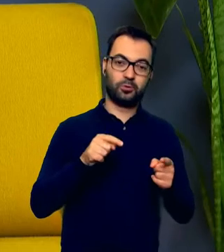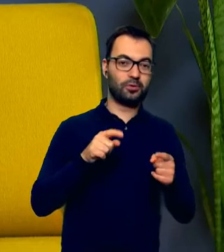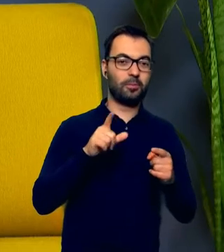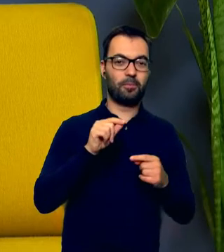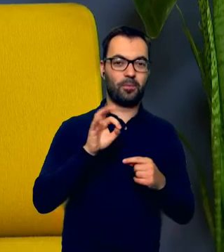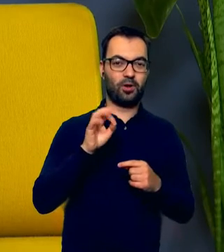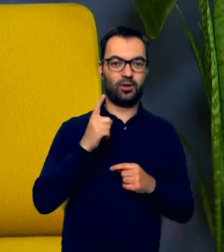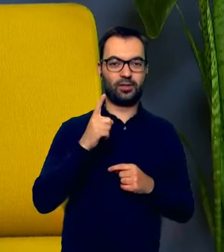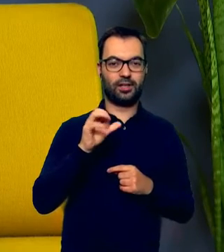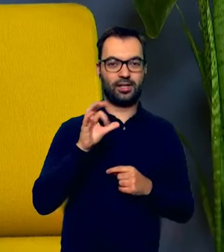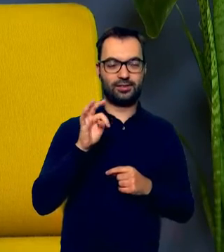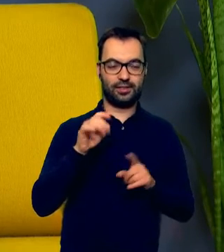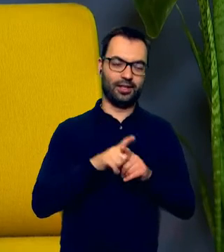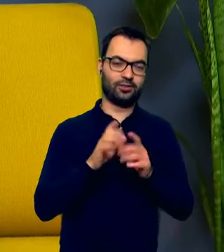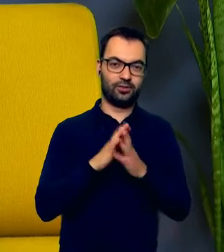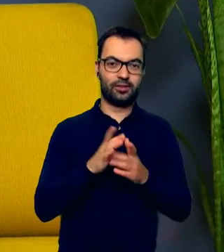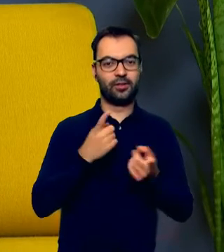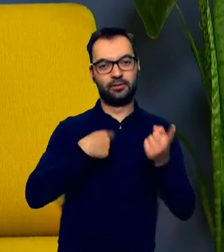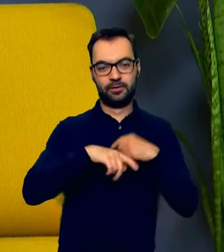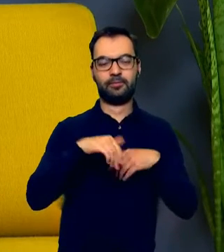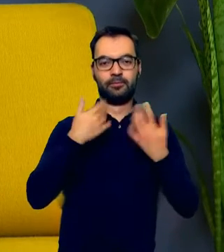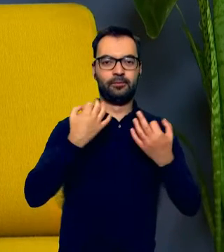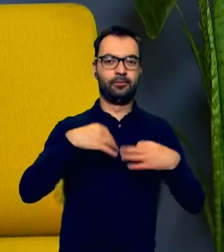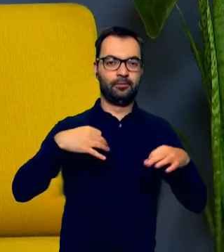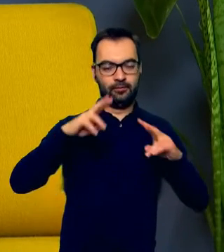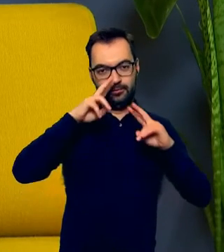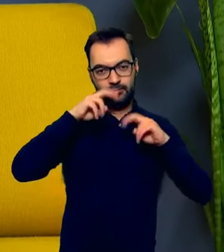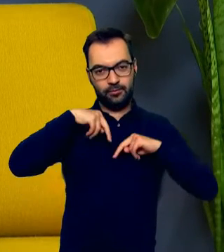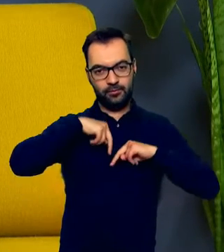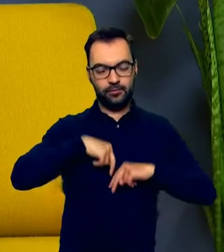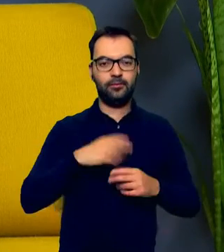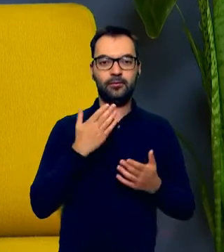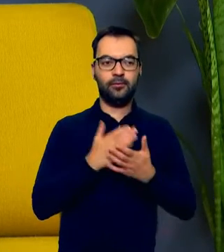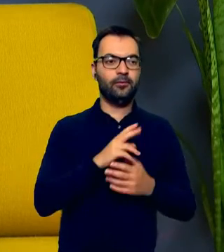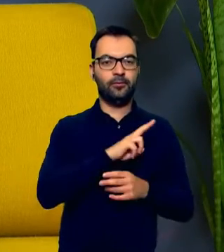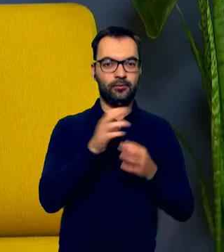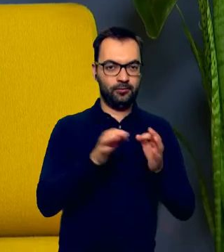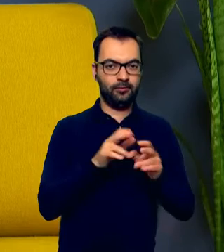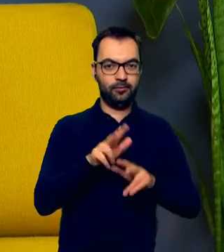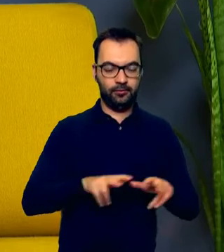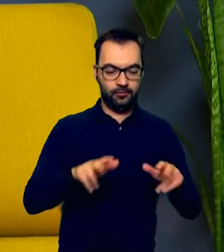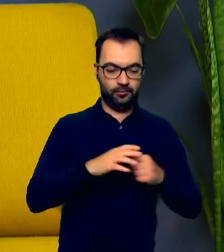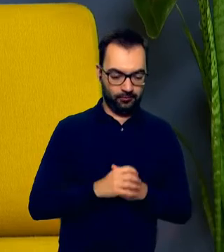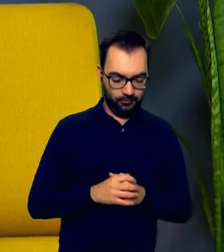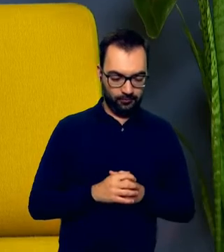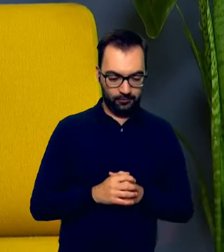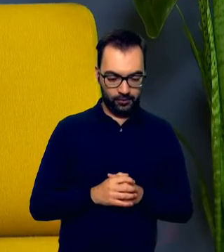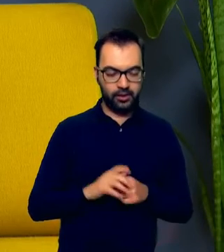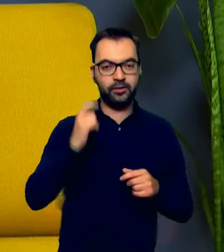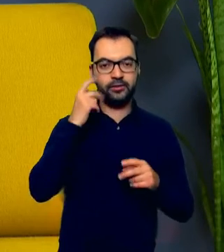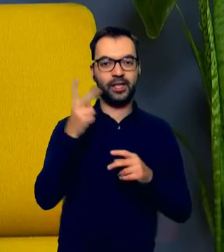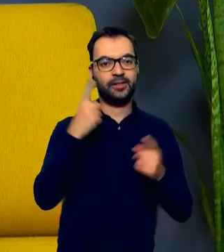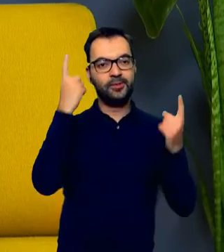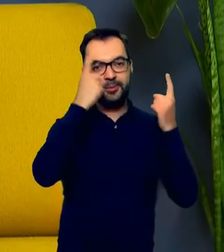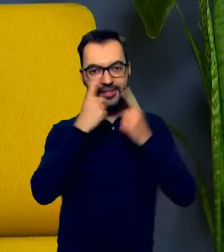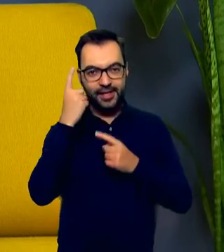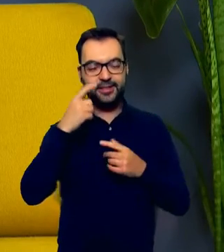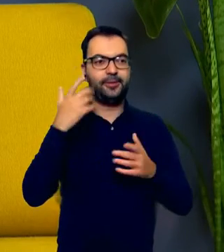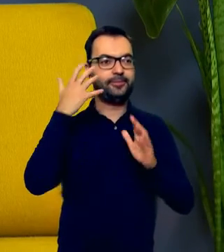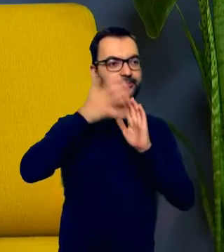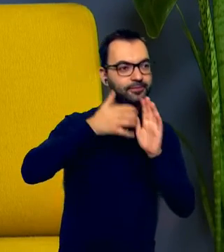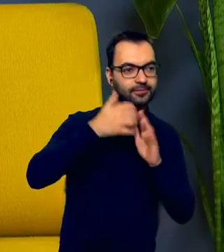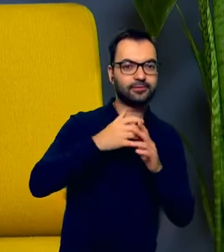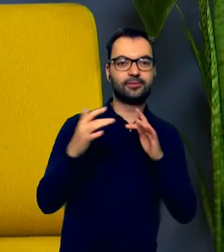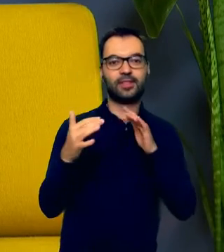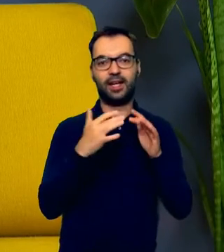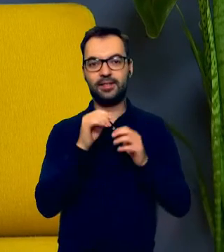ten podcast, no i ta książka też, pozwala swobodnie penetrować nie tylko wasze historie rodzinne, no ale właśnie przede wszystkim wasze przemyślenia i